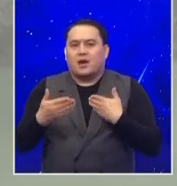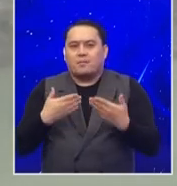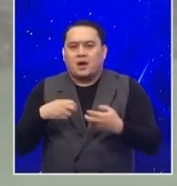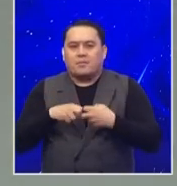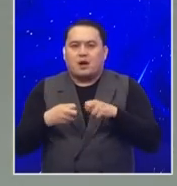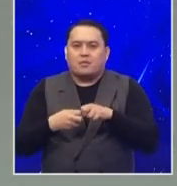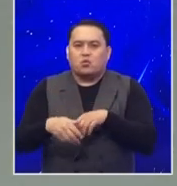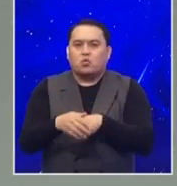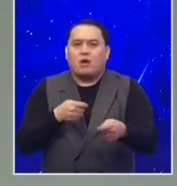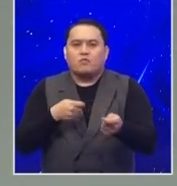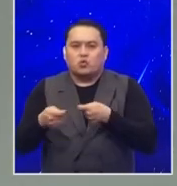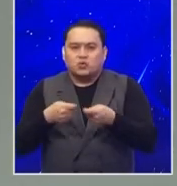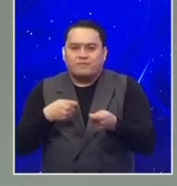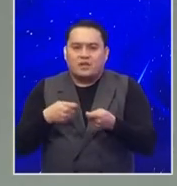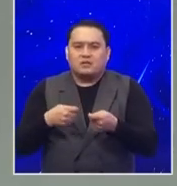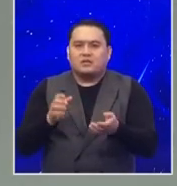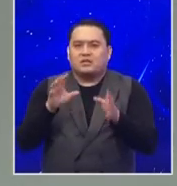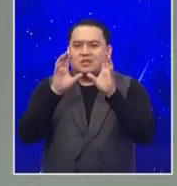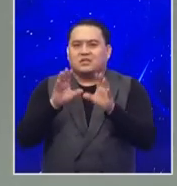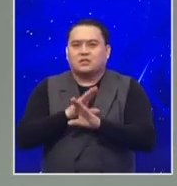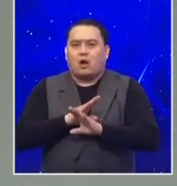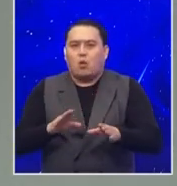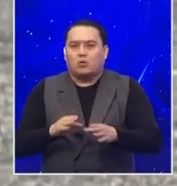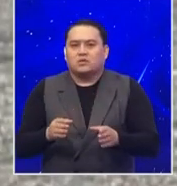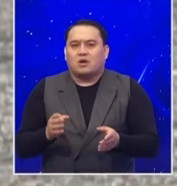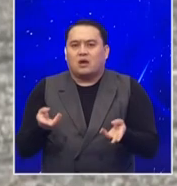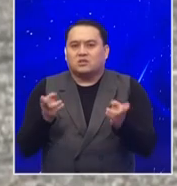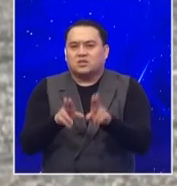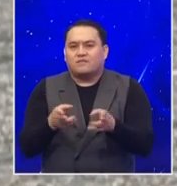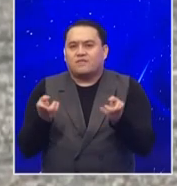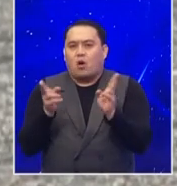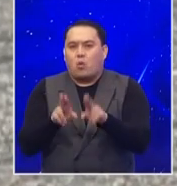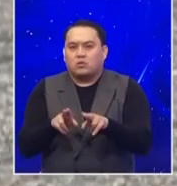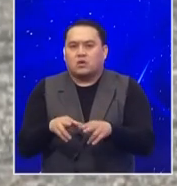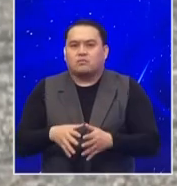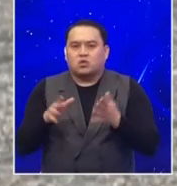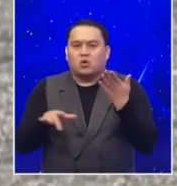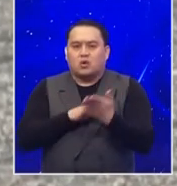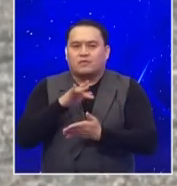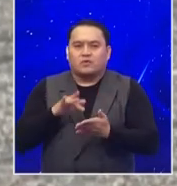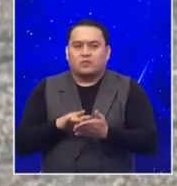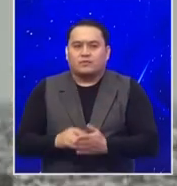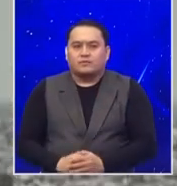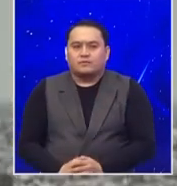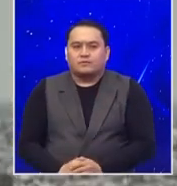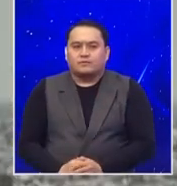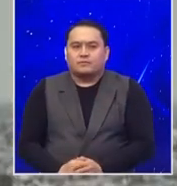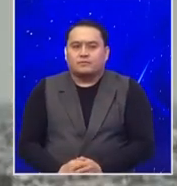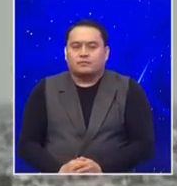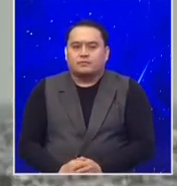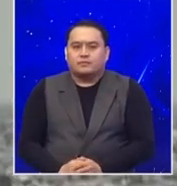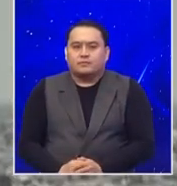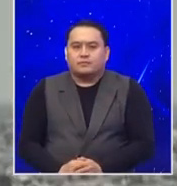со стороны властей. Незаконные свалки – обычное дело на сельских дорогах и окраинах больших и малых городов.